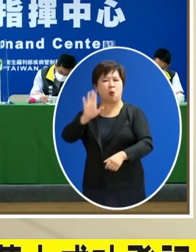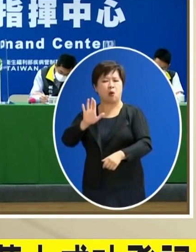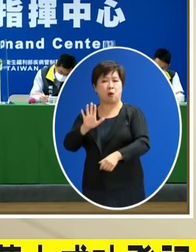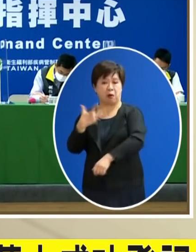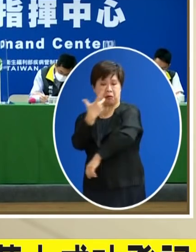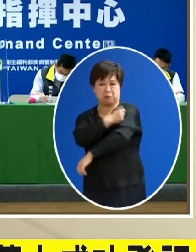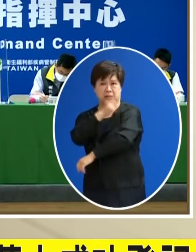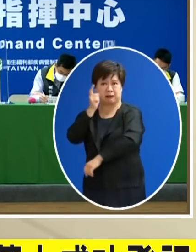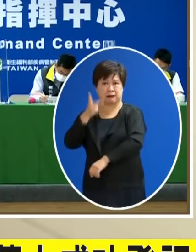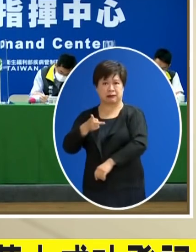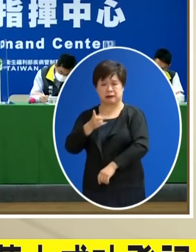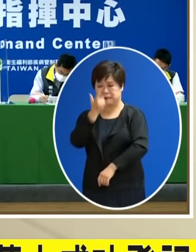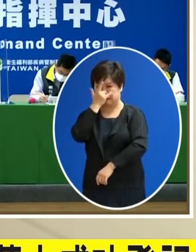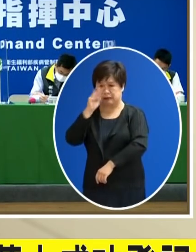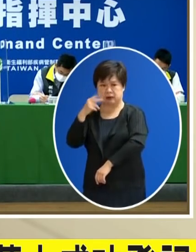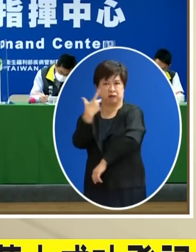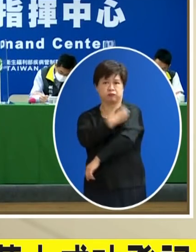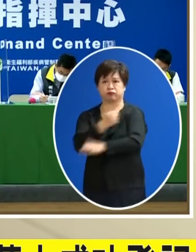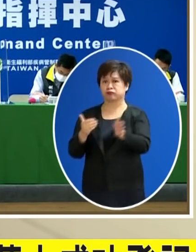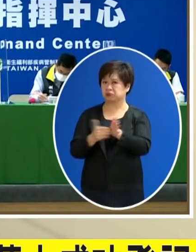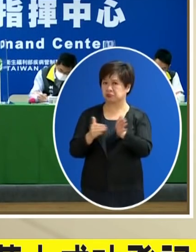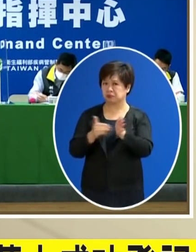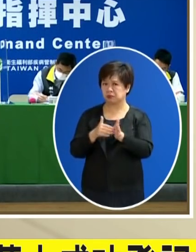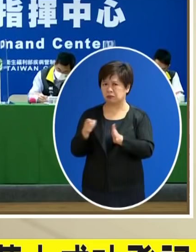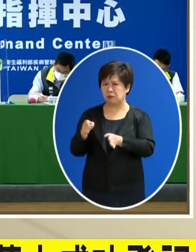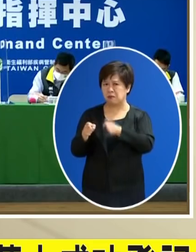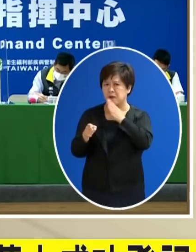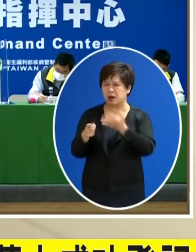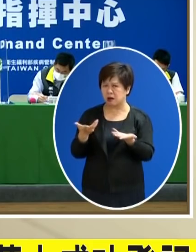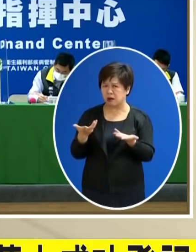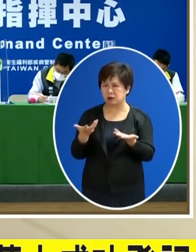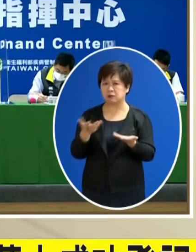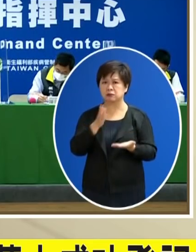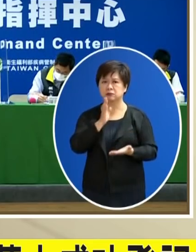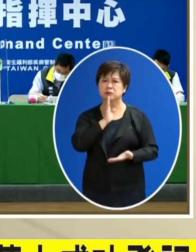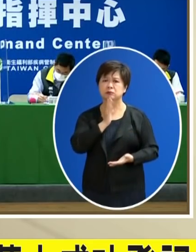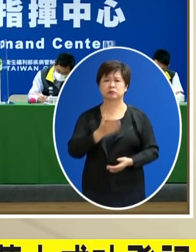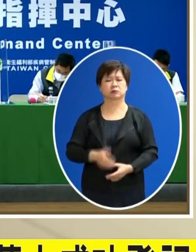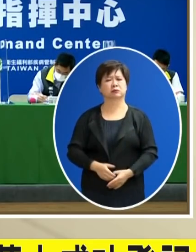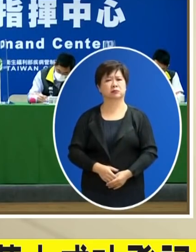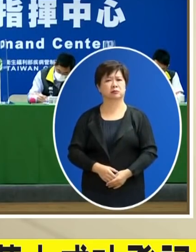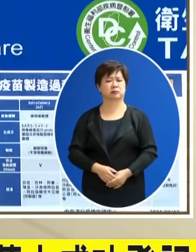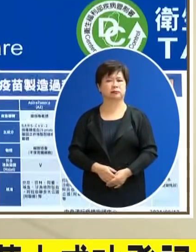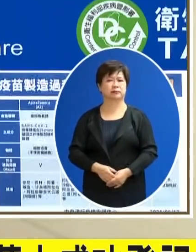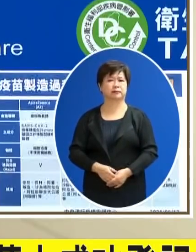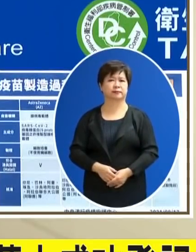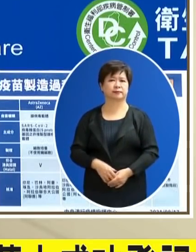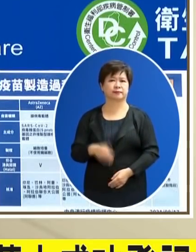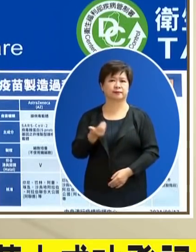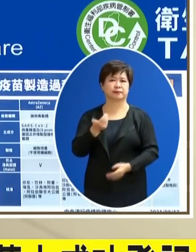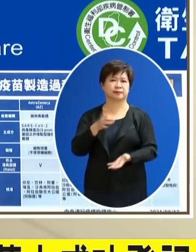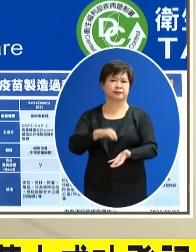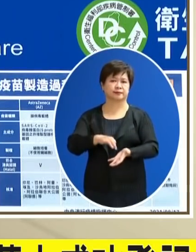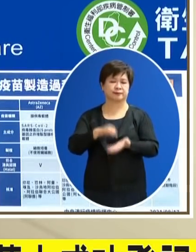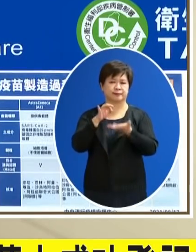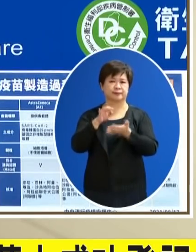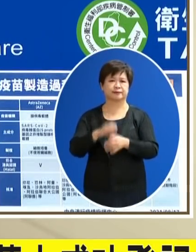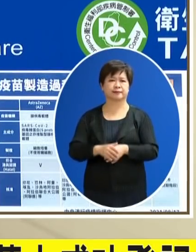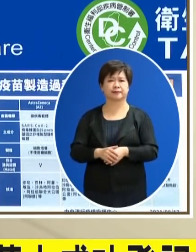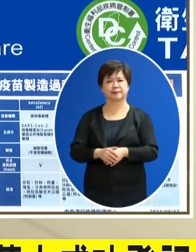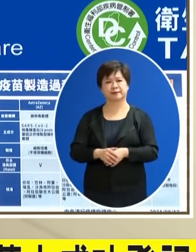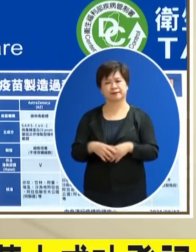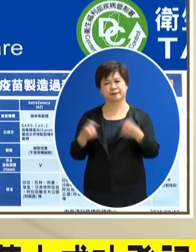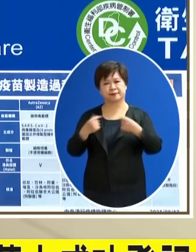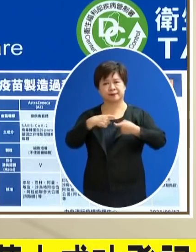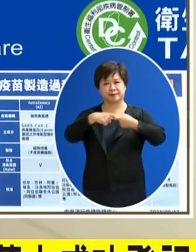过两剂的莫德纳疫苗，不知道我们是不是有掌握这样的一些讯息？谢谢。 没有，刚才讲到这个哈，相关的联雅